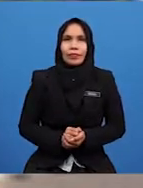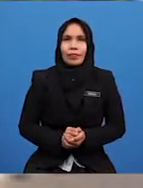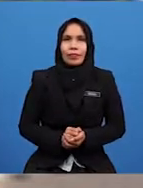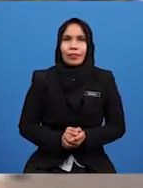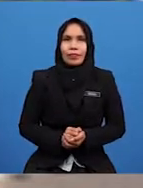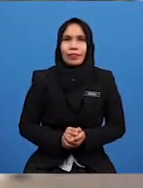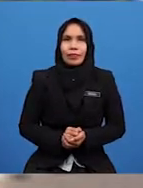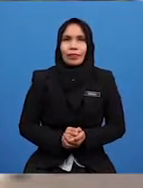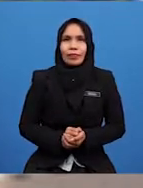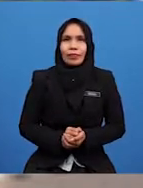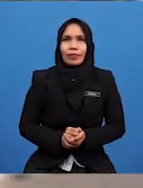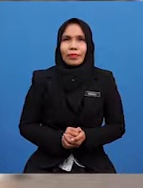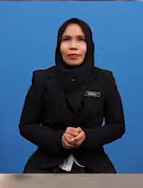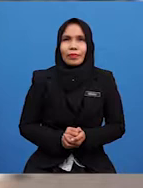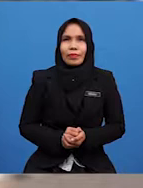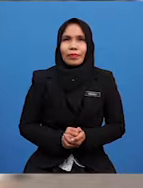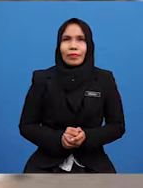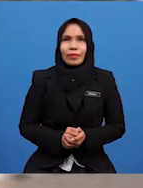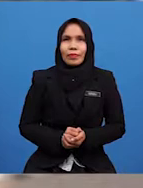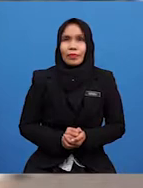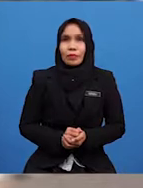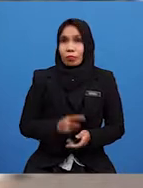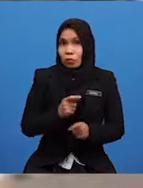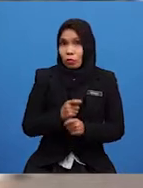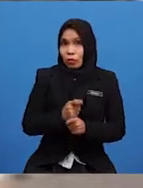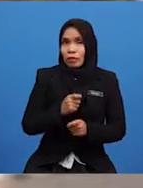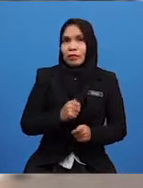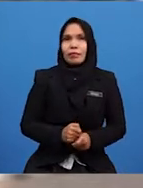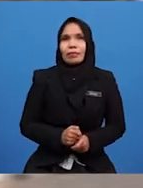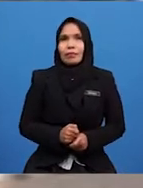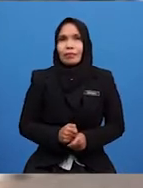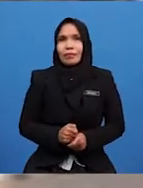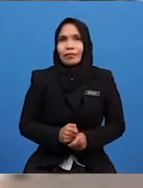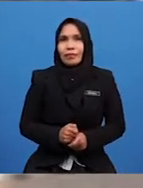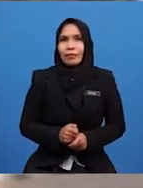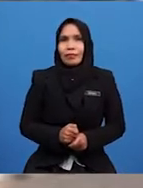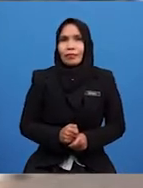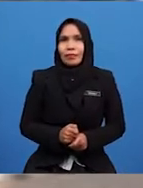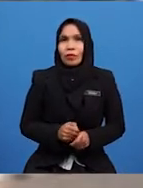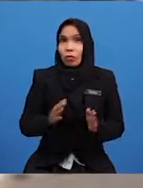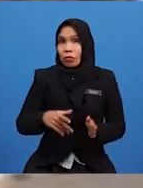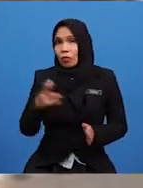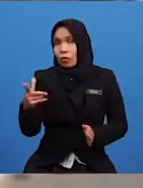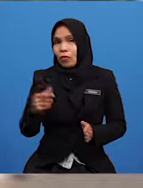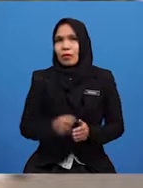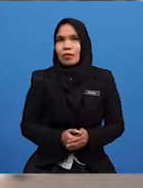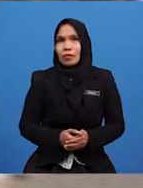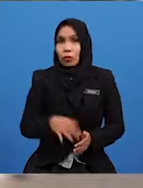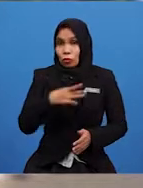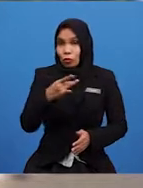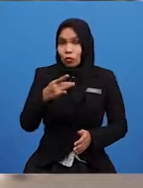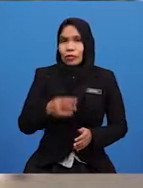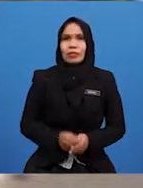peraturan keluar masuk kapal. Selain itu, para pedagang tertarik dengan pengurusan cukai barangan yang cekap